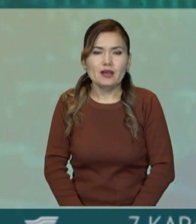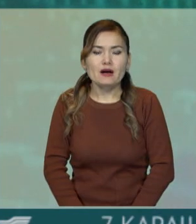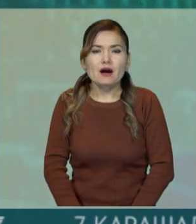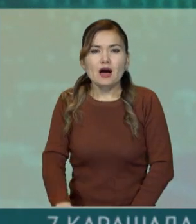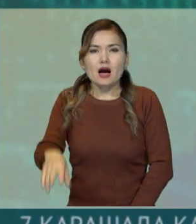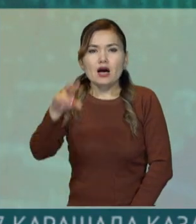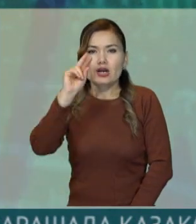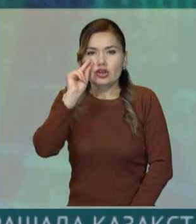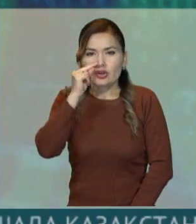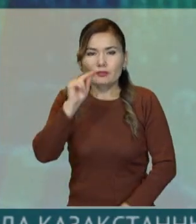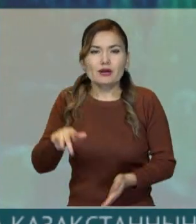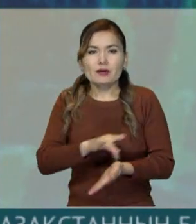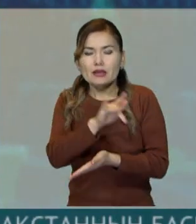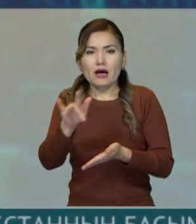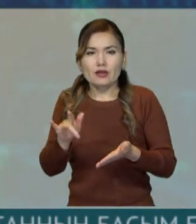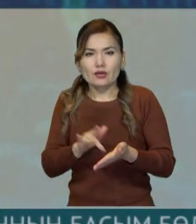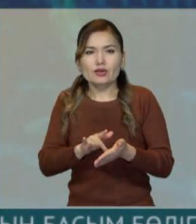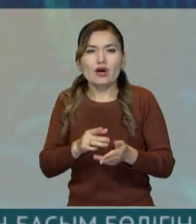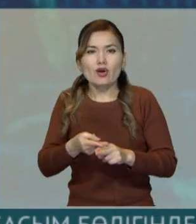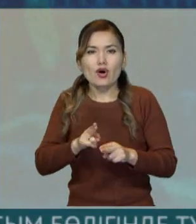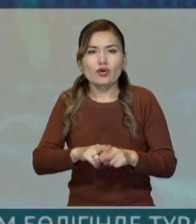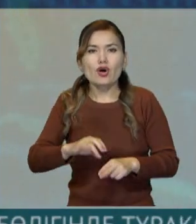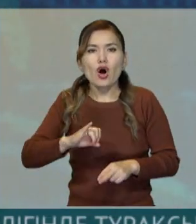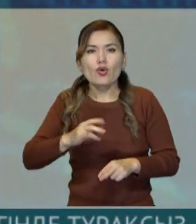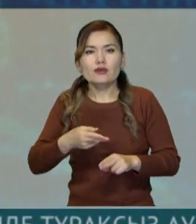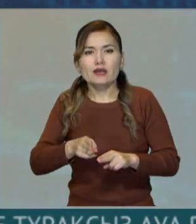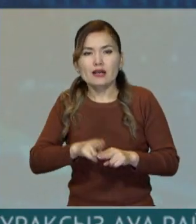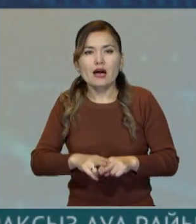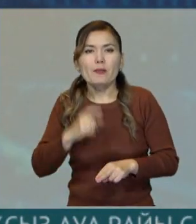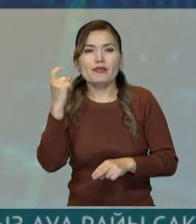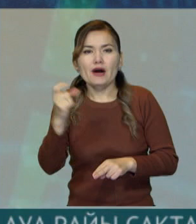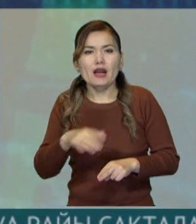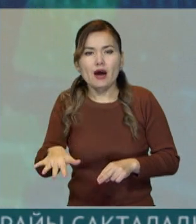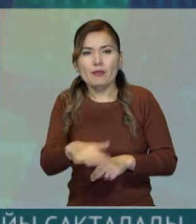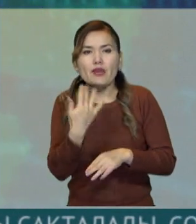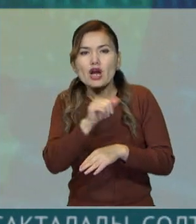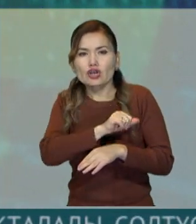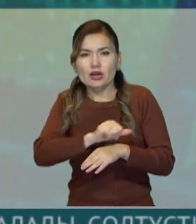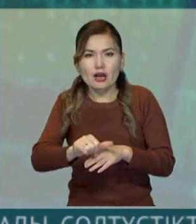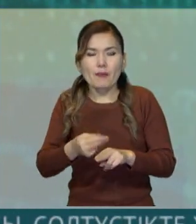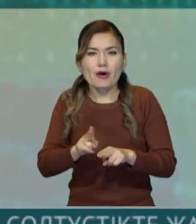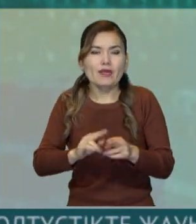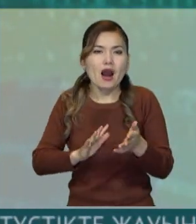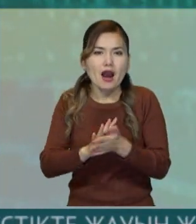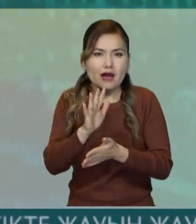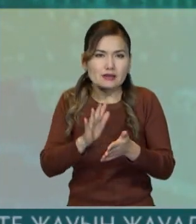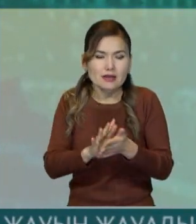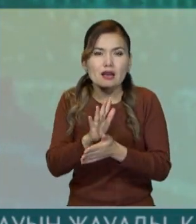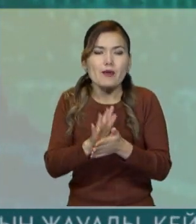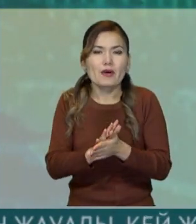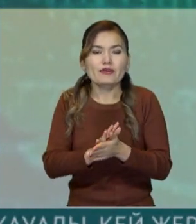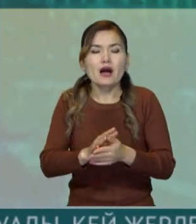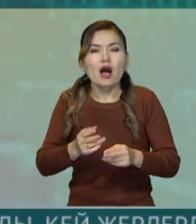Ел жаңалықтарына ойысамыз. Шымкенттегі оңтүстік арнайы экономикалық аймақты шетелдің Financial Times газеті әлемдегі